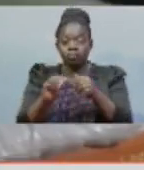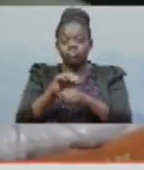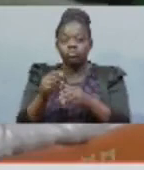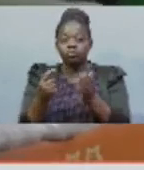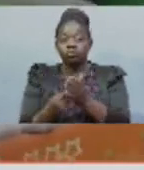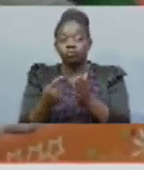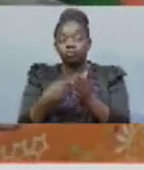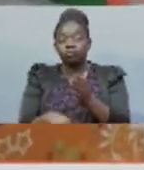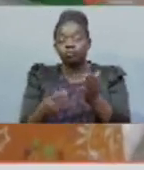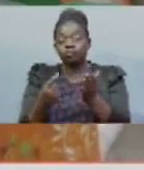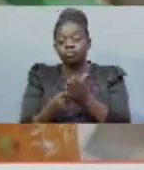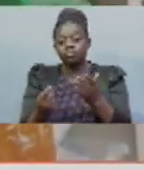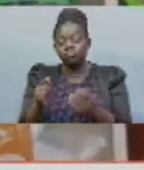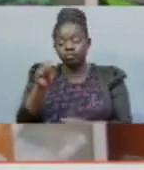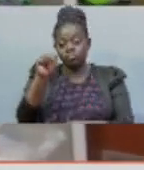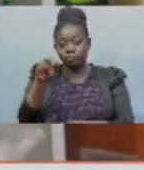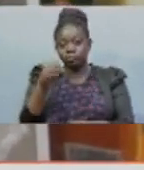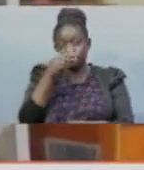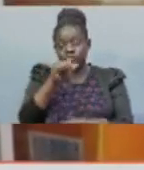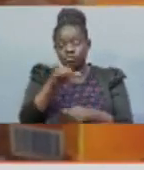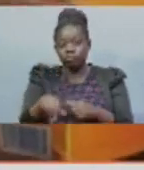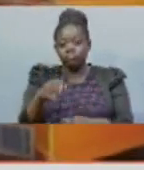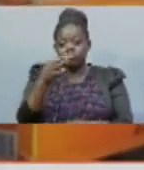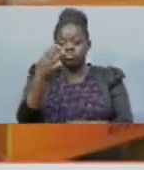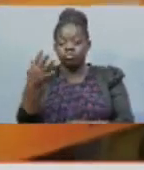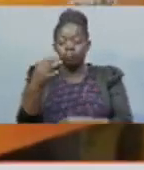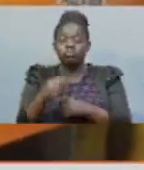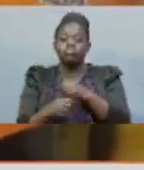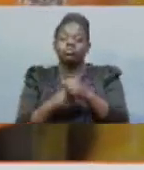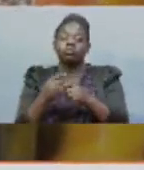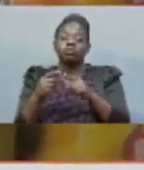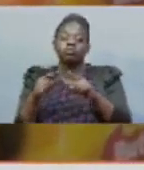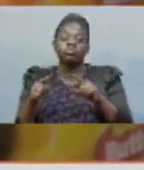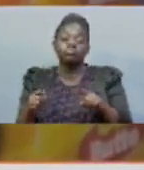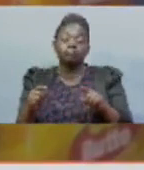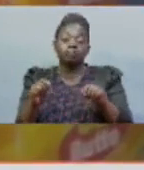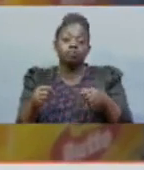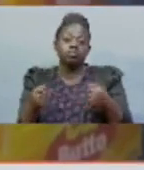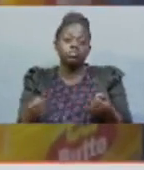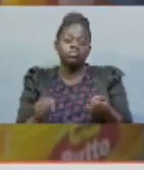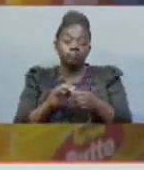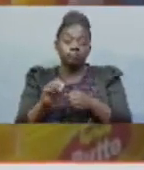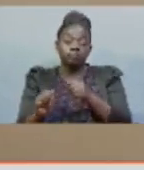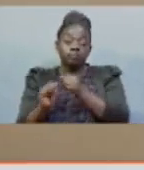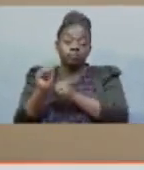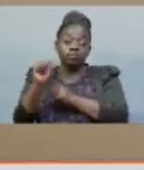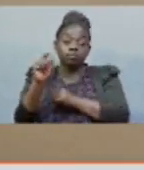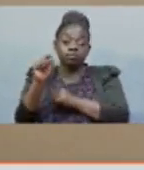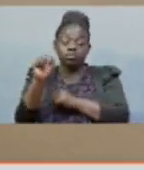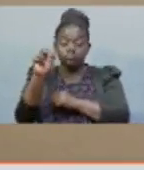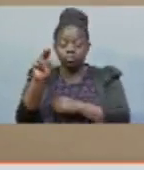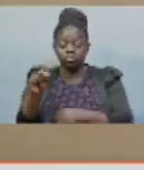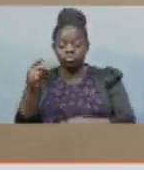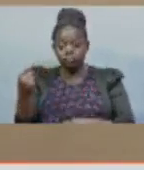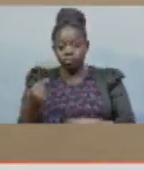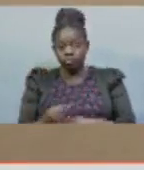at 10% palm oil oyo gotinga za mnumu kwa ategeza nganda bwe kisatani za buto mwaka chukange kwali solo kwekolera tani 15 zoka kwa